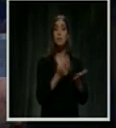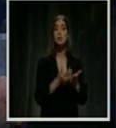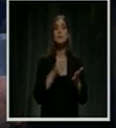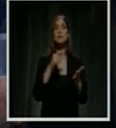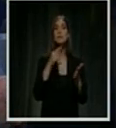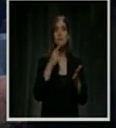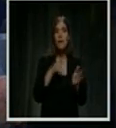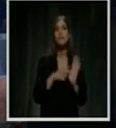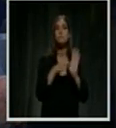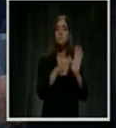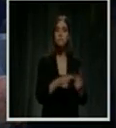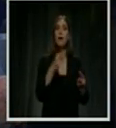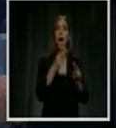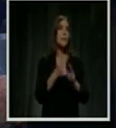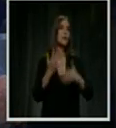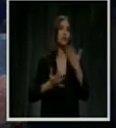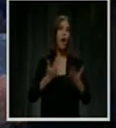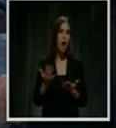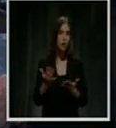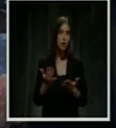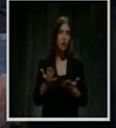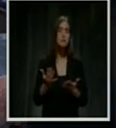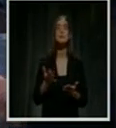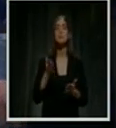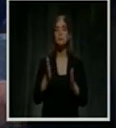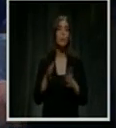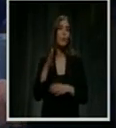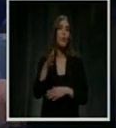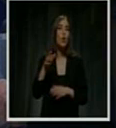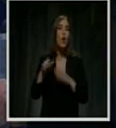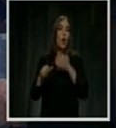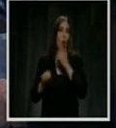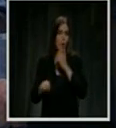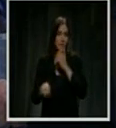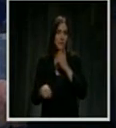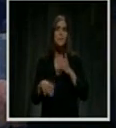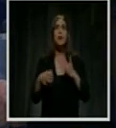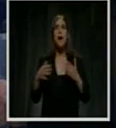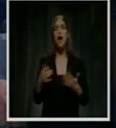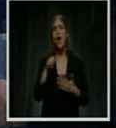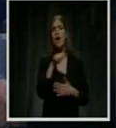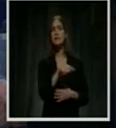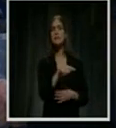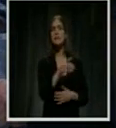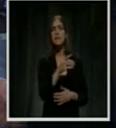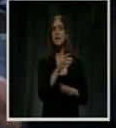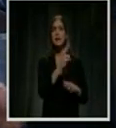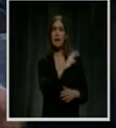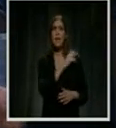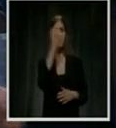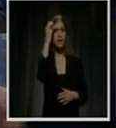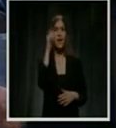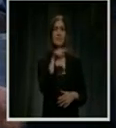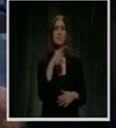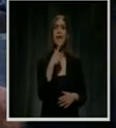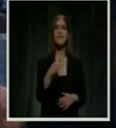X'int qed tgħidli, Prim Ministru? Illi il-poplu Malti huwa kriminali. Int qed tgħid li Malta hija kriminali minħabba